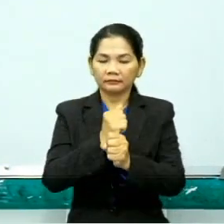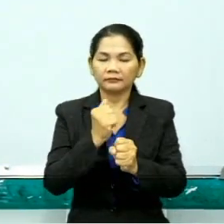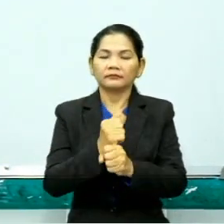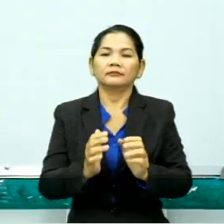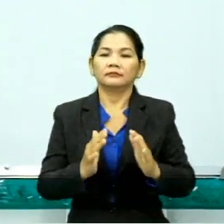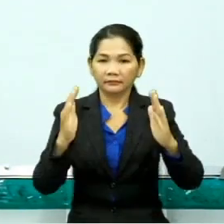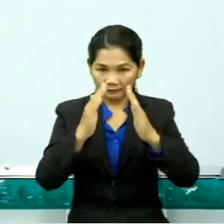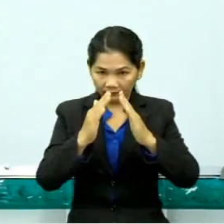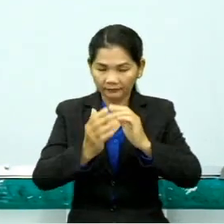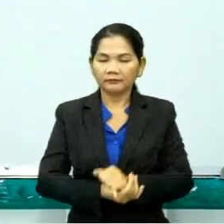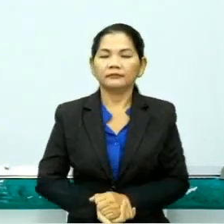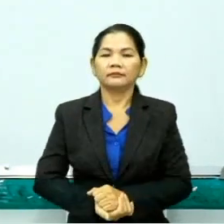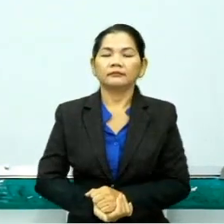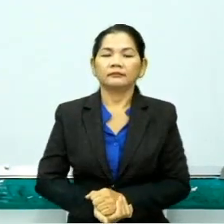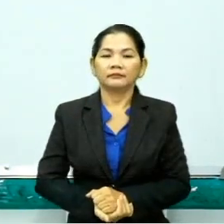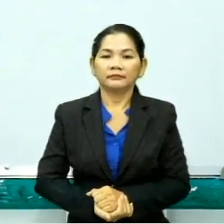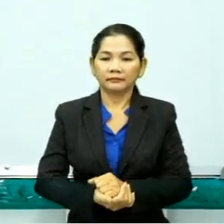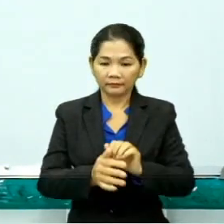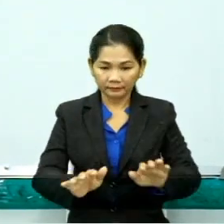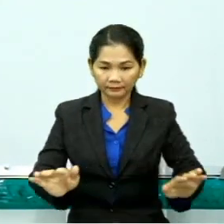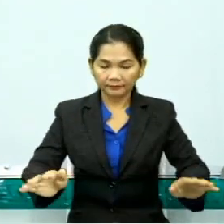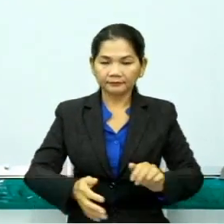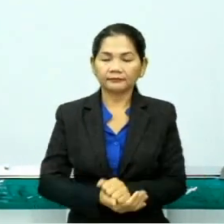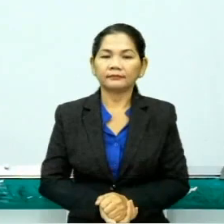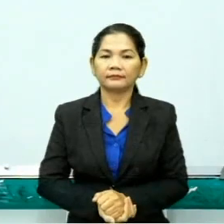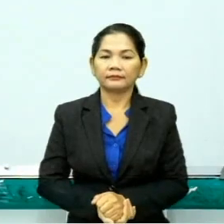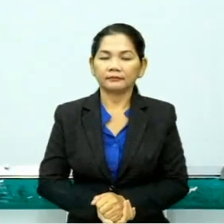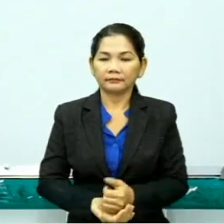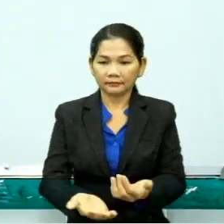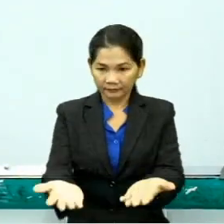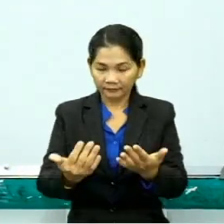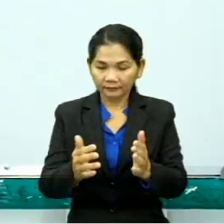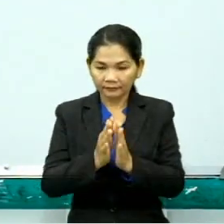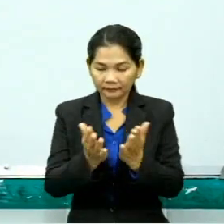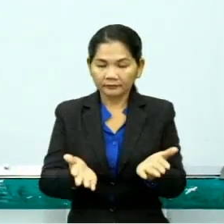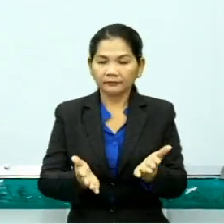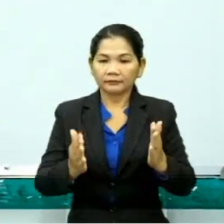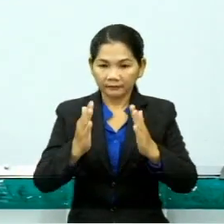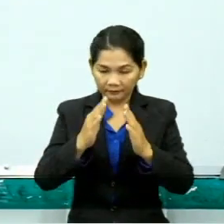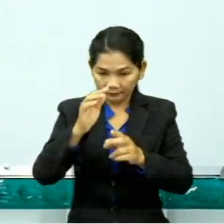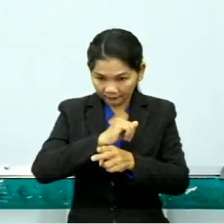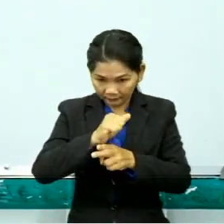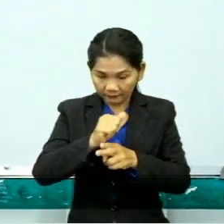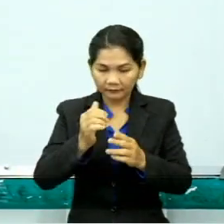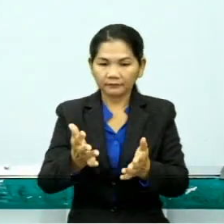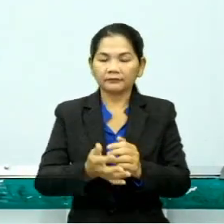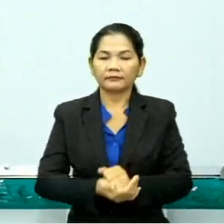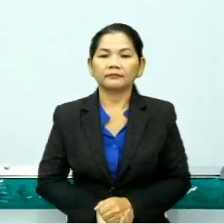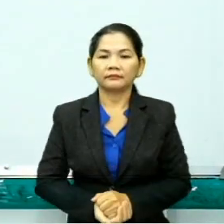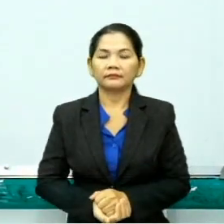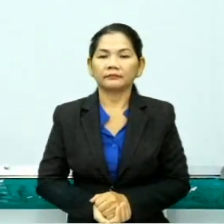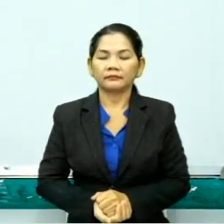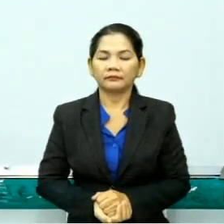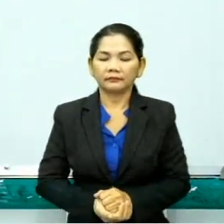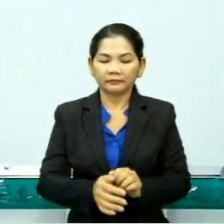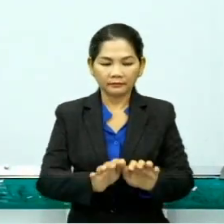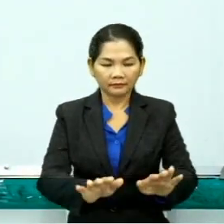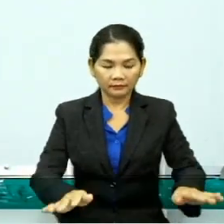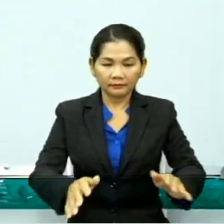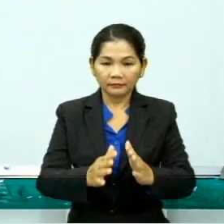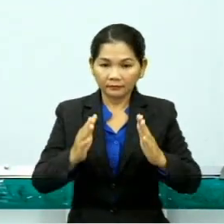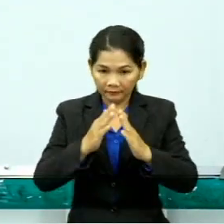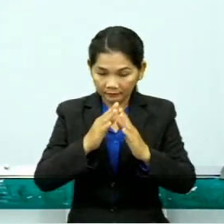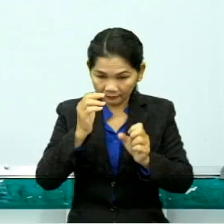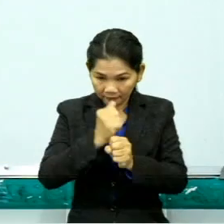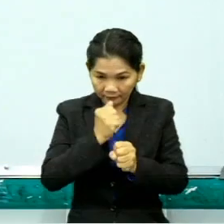thơ. Chàng nè tè tặng ạ khả nê nè con á. Chàng chẳng con dục sư phơi kạch ca bà tè máu. Chàng ta con tặng ạ khả nê bàn thơ